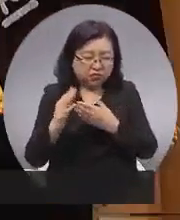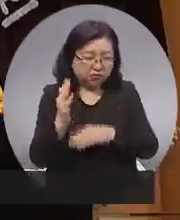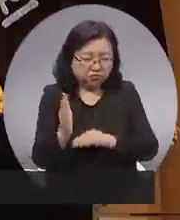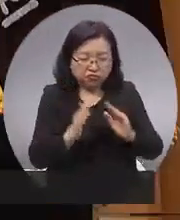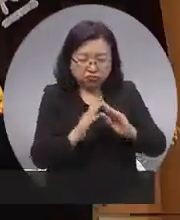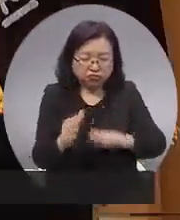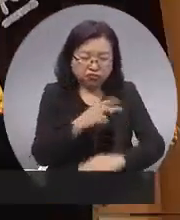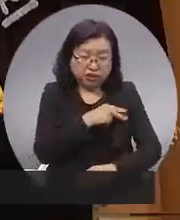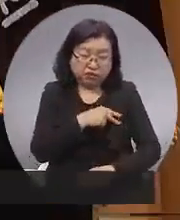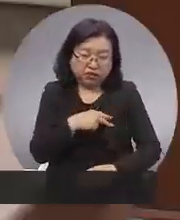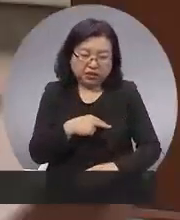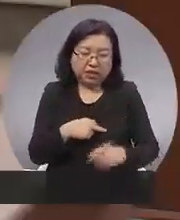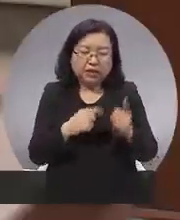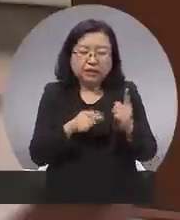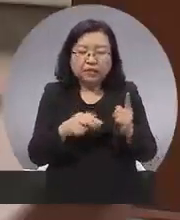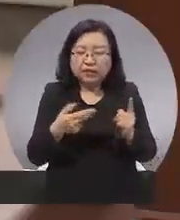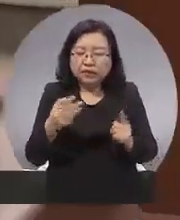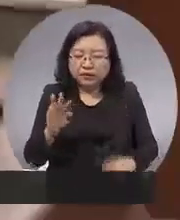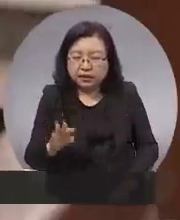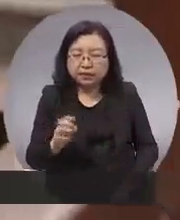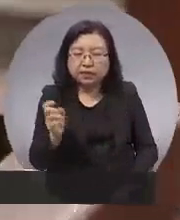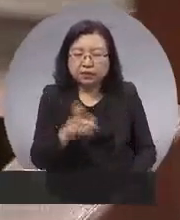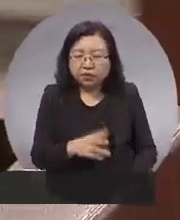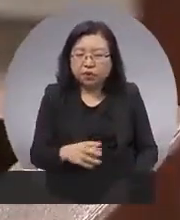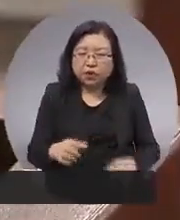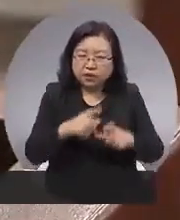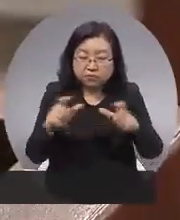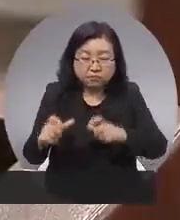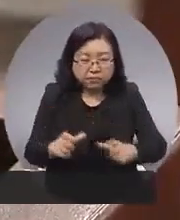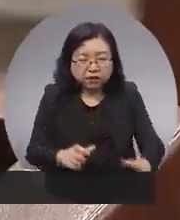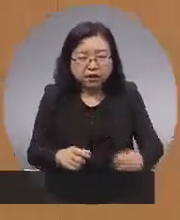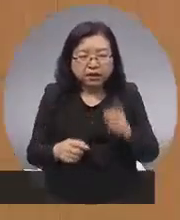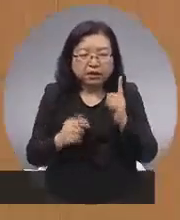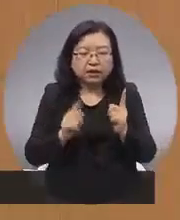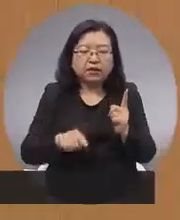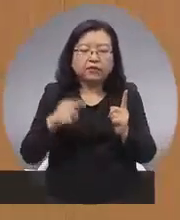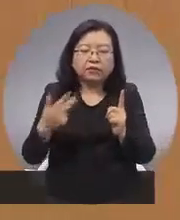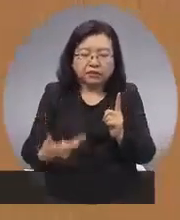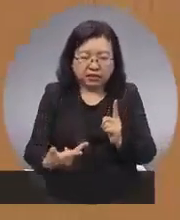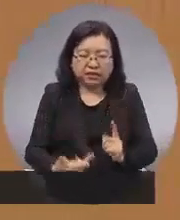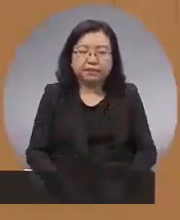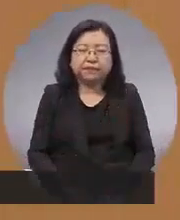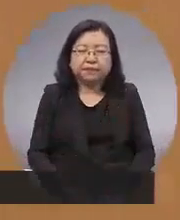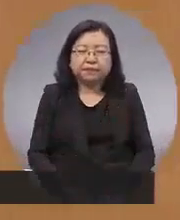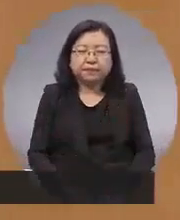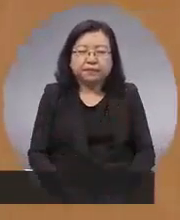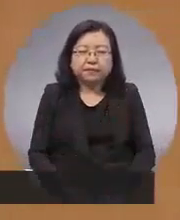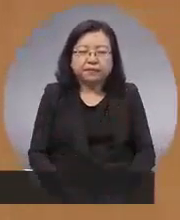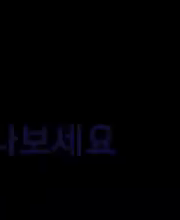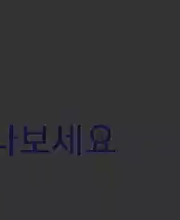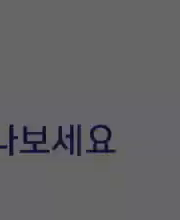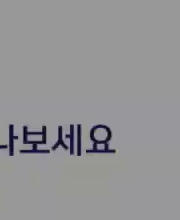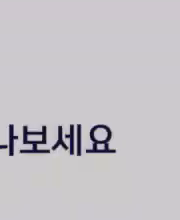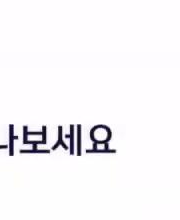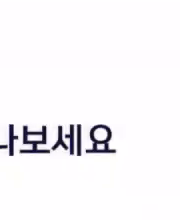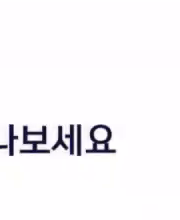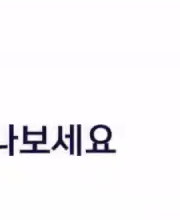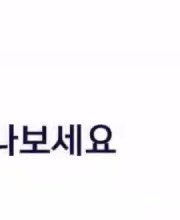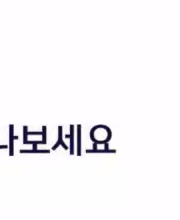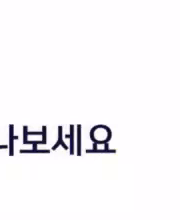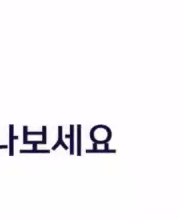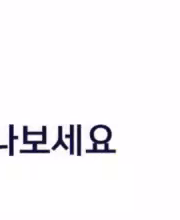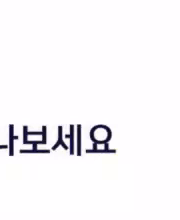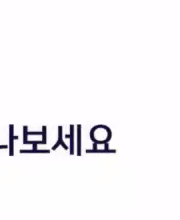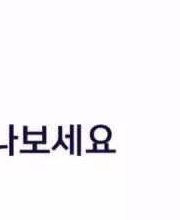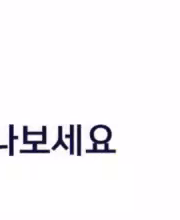1 비례 1.70 대 1을 기록했습니다 mbc 뉴스 전경입니다 5